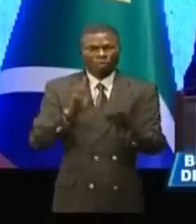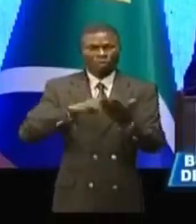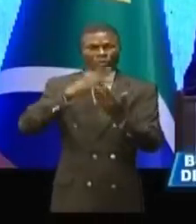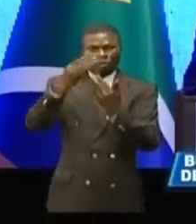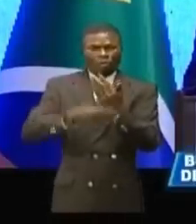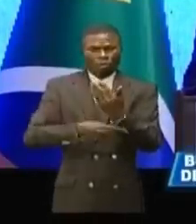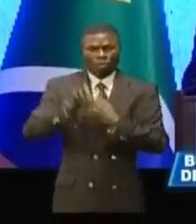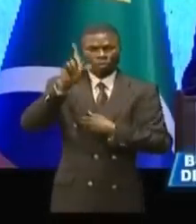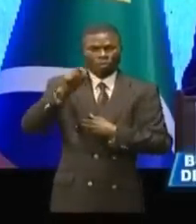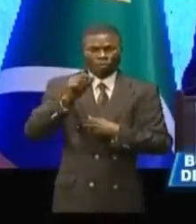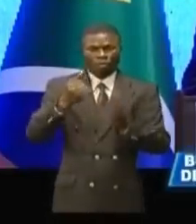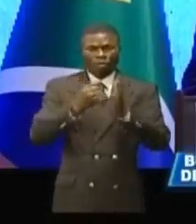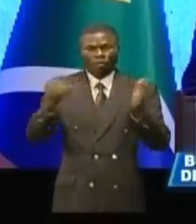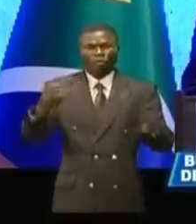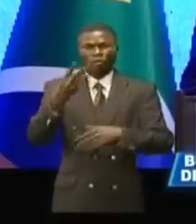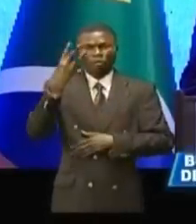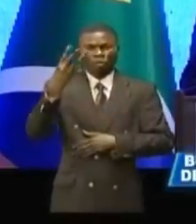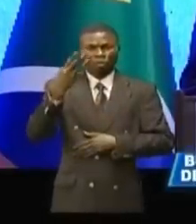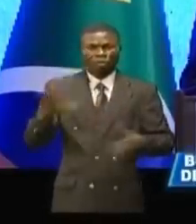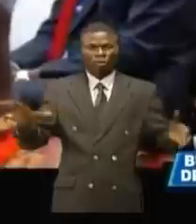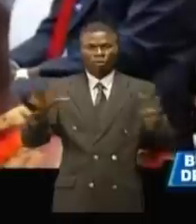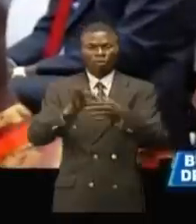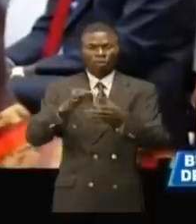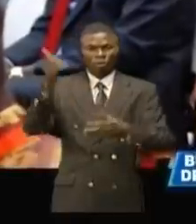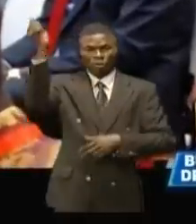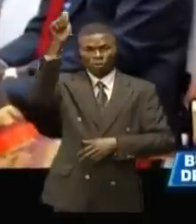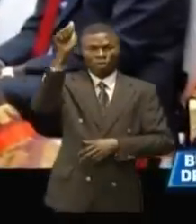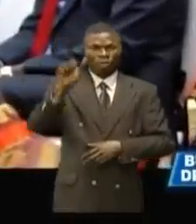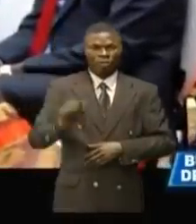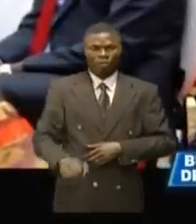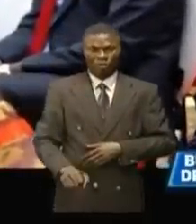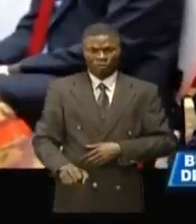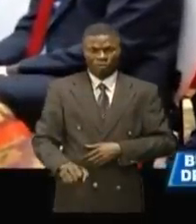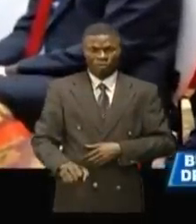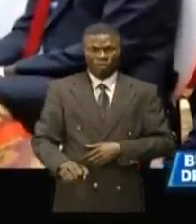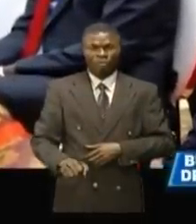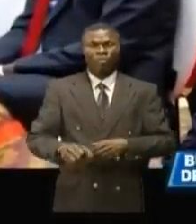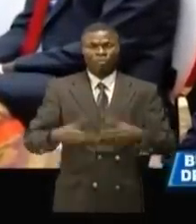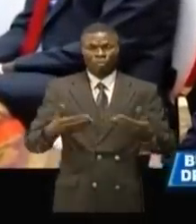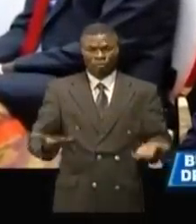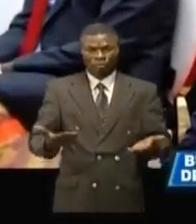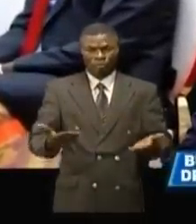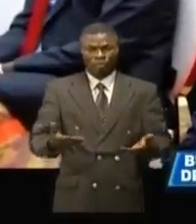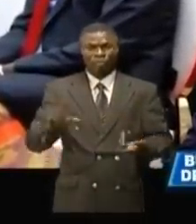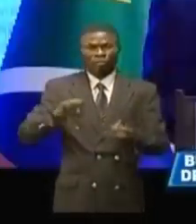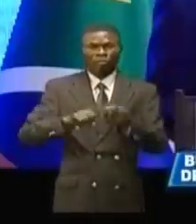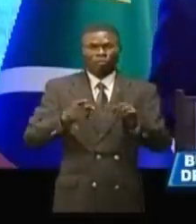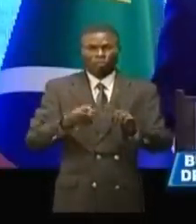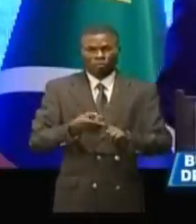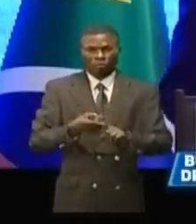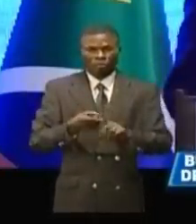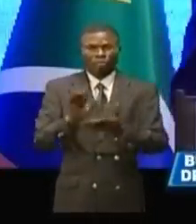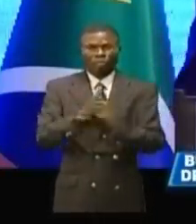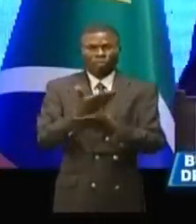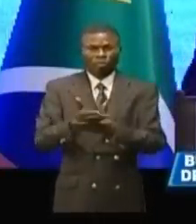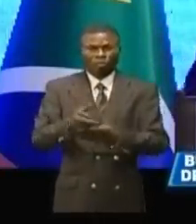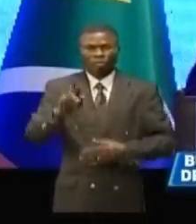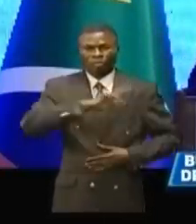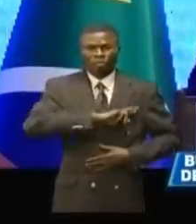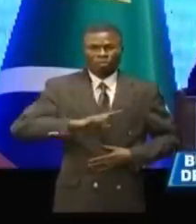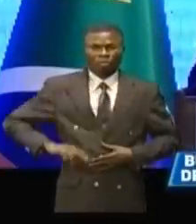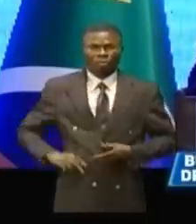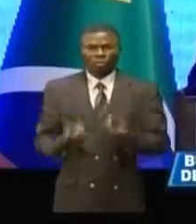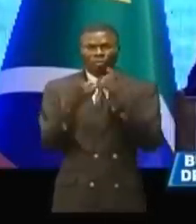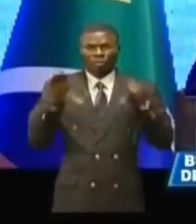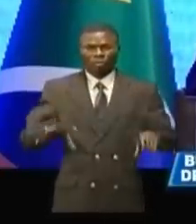2063 de l'Union africaine. En effet, La relation entre la République